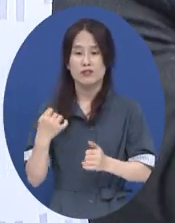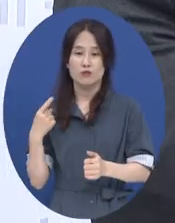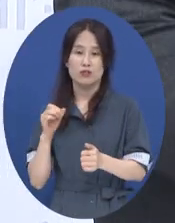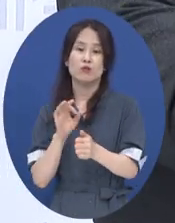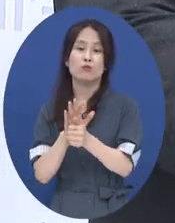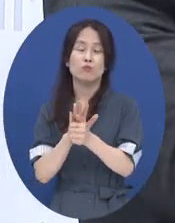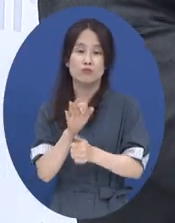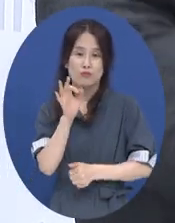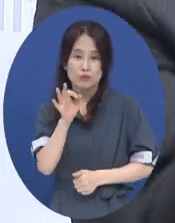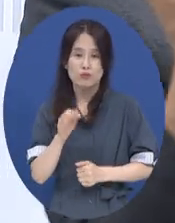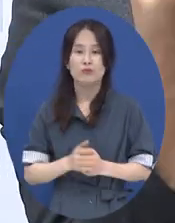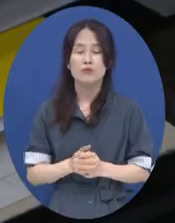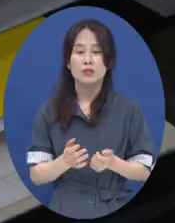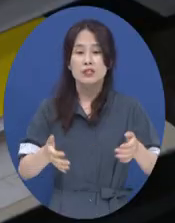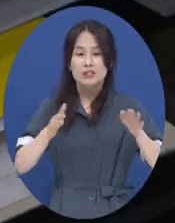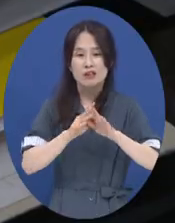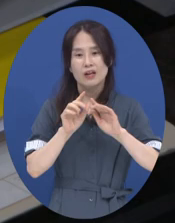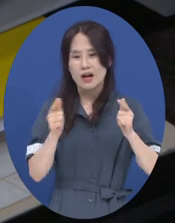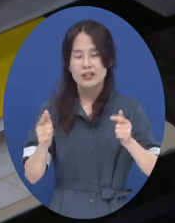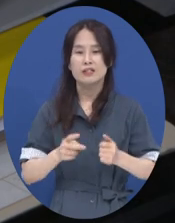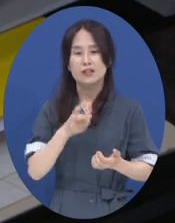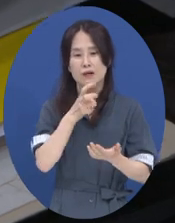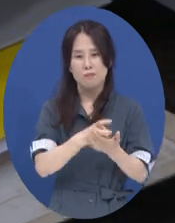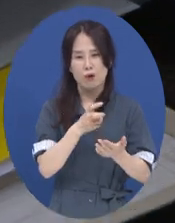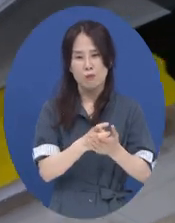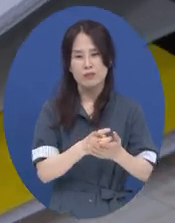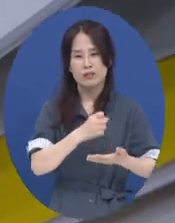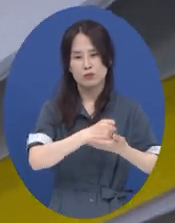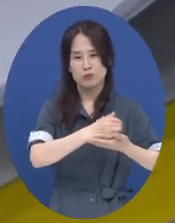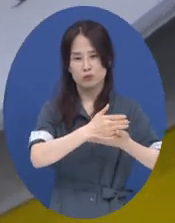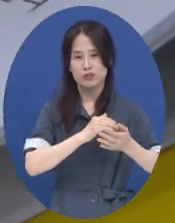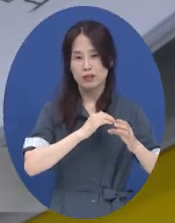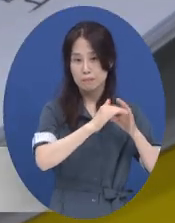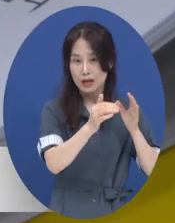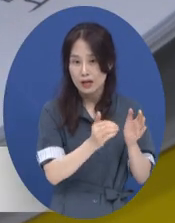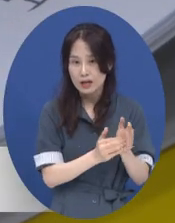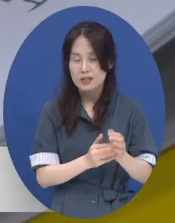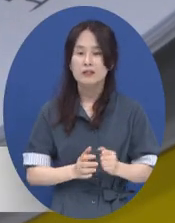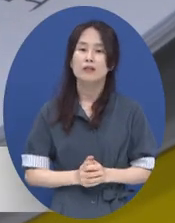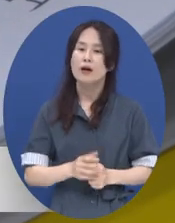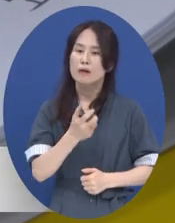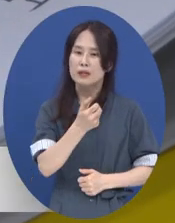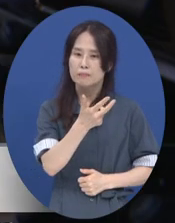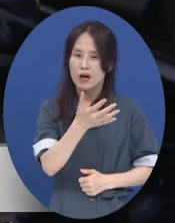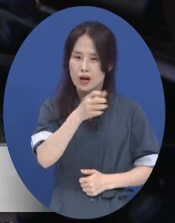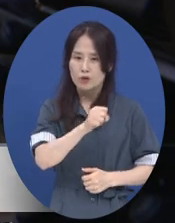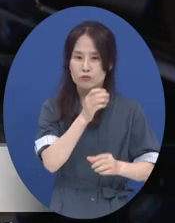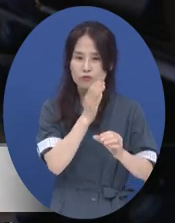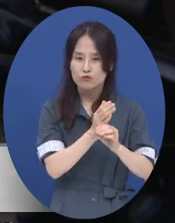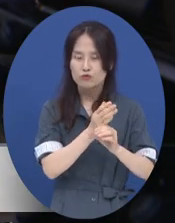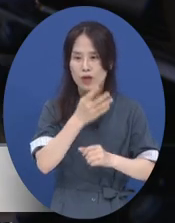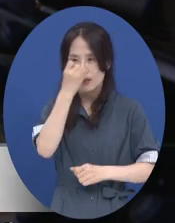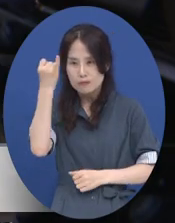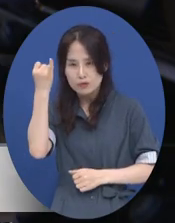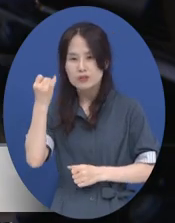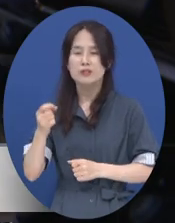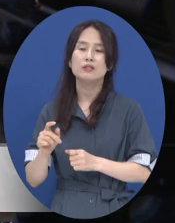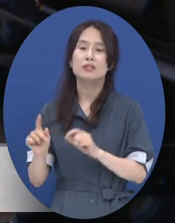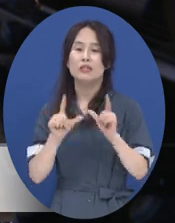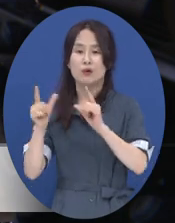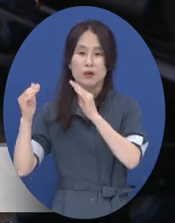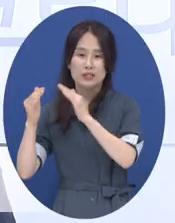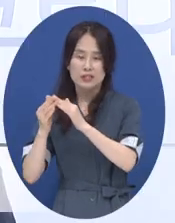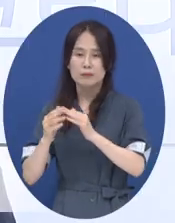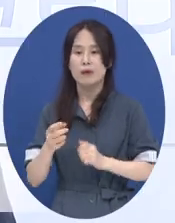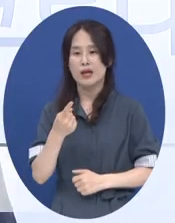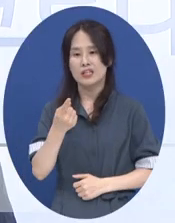국민들이 후원한 돈은 나눔의 집 시설이 아닌 운영법인 계좌에 입금됐고 모인 후원금 약 88억 원 가운데 할머니들이